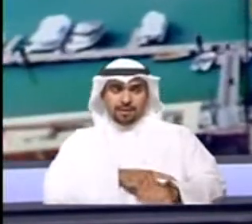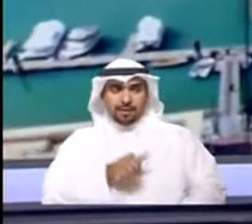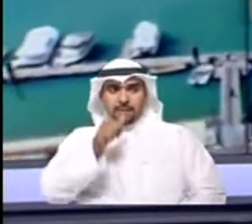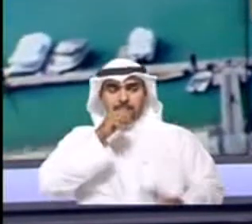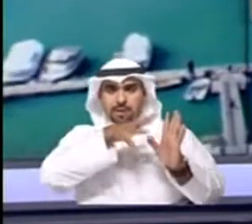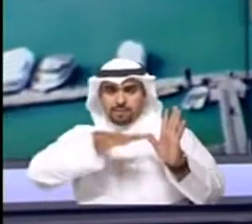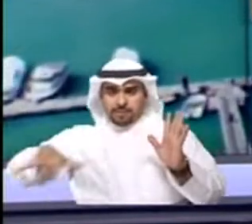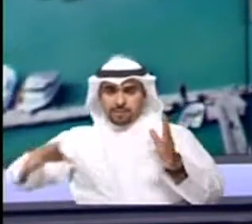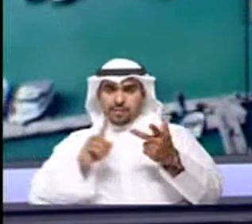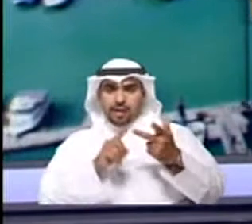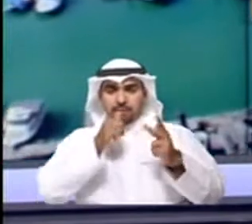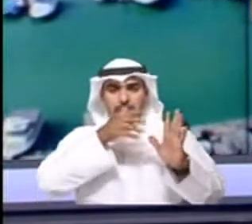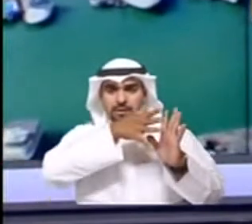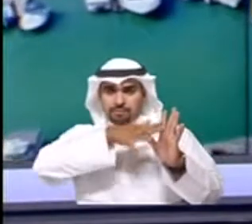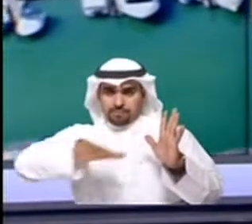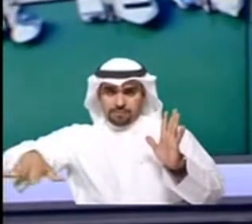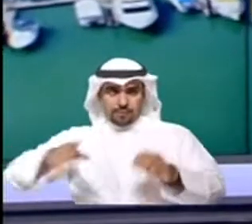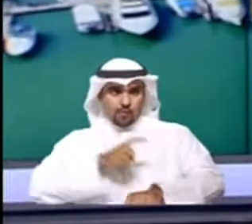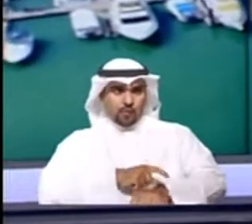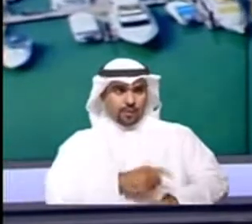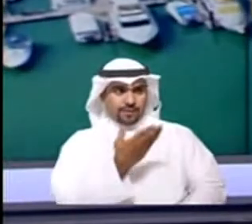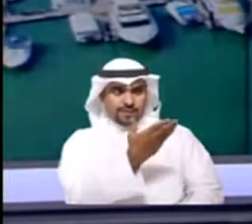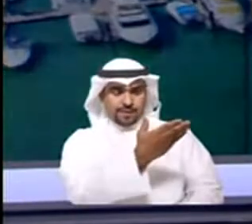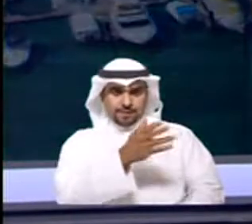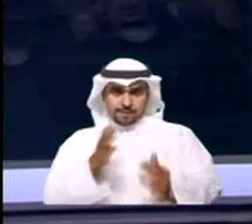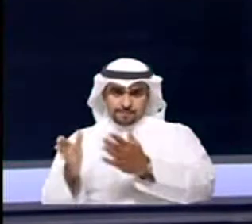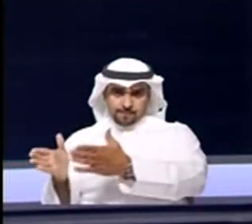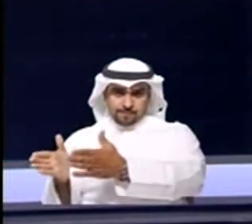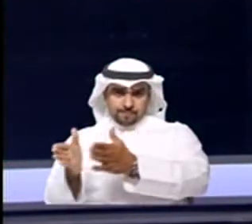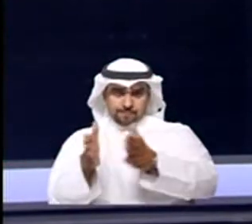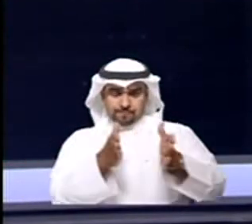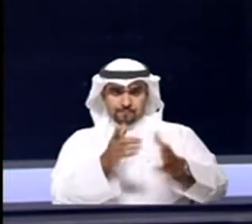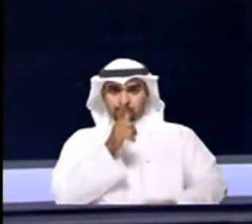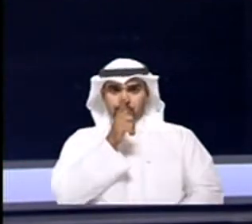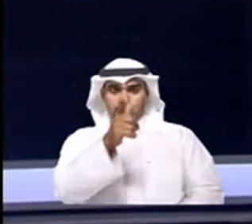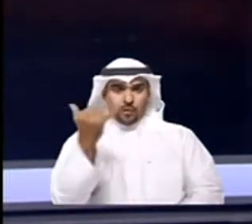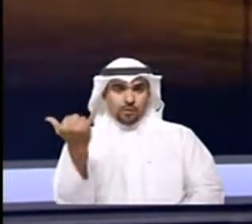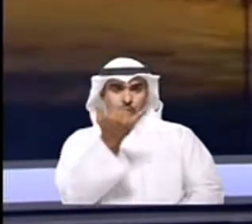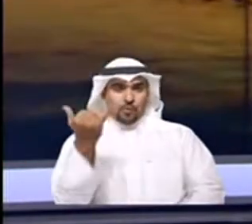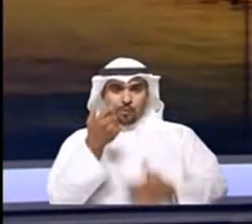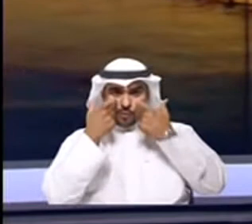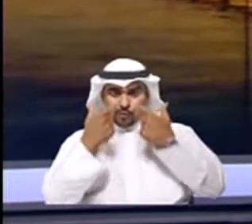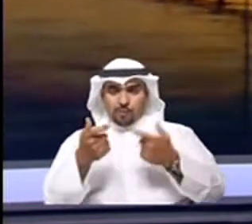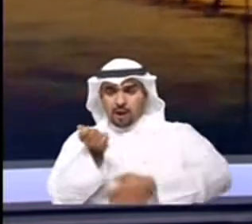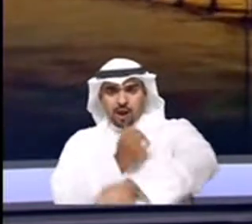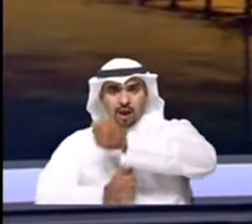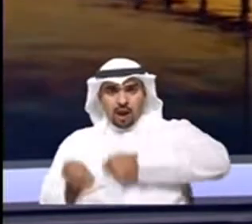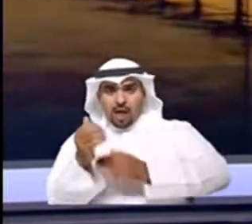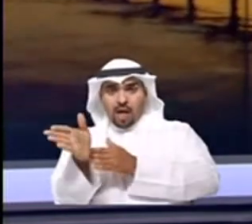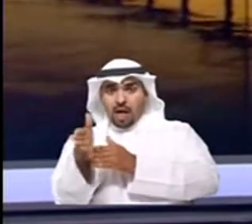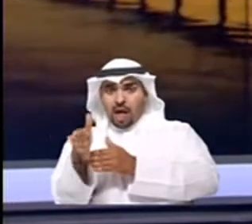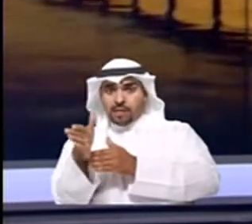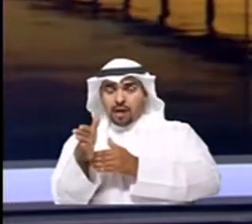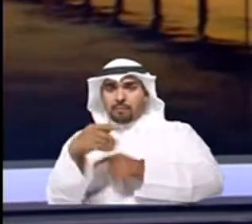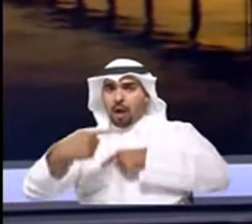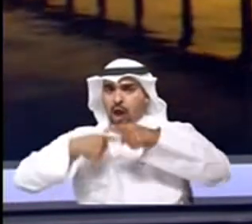6:16 صباحا، والجزر الثاني الساعة 6:23 مساء. إخواننا الحداقة تابعوا النشرات الجوية بشكل مستمر، هذه فترة سباق السرايات أو